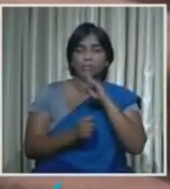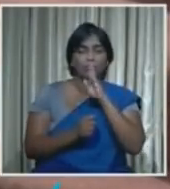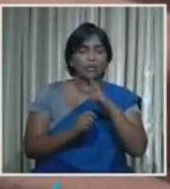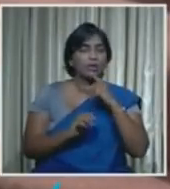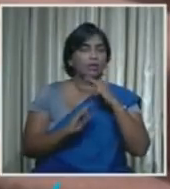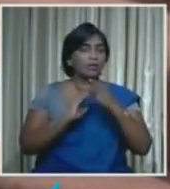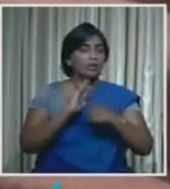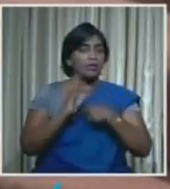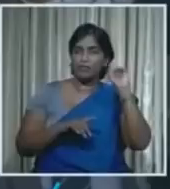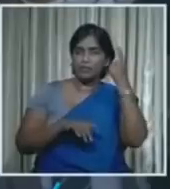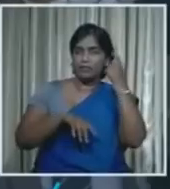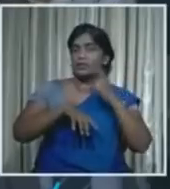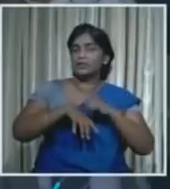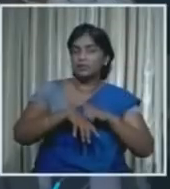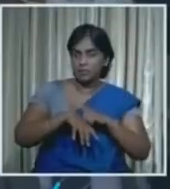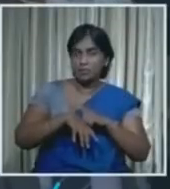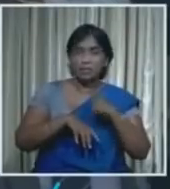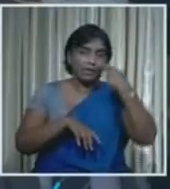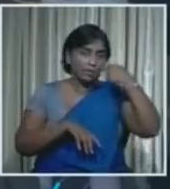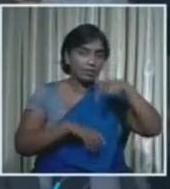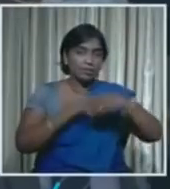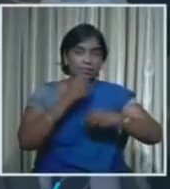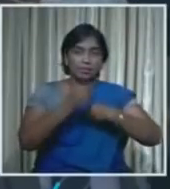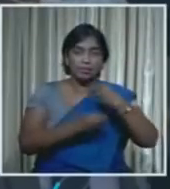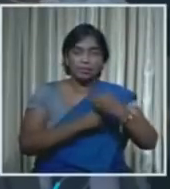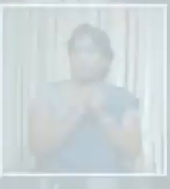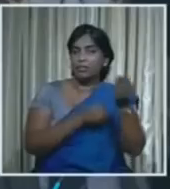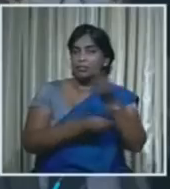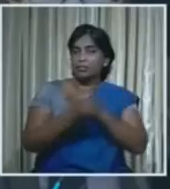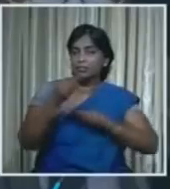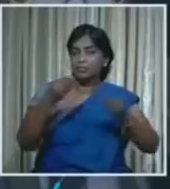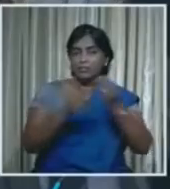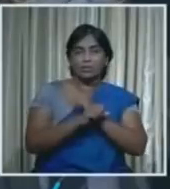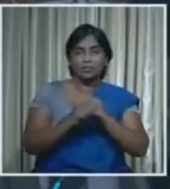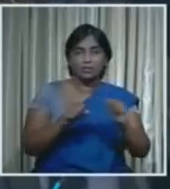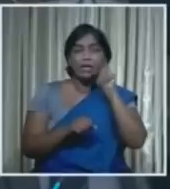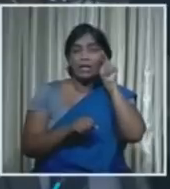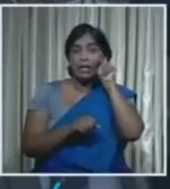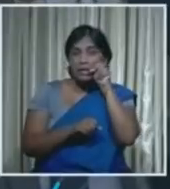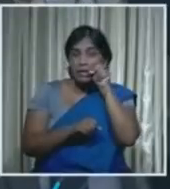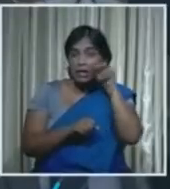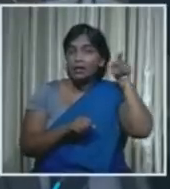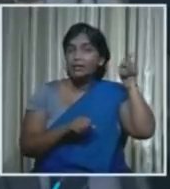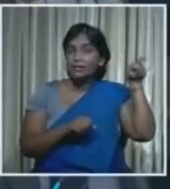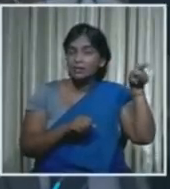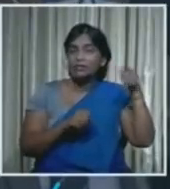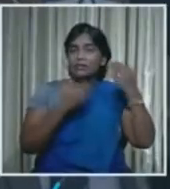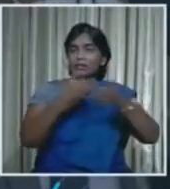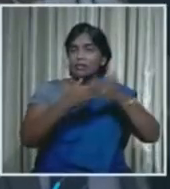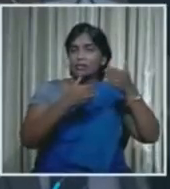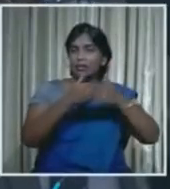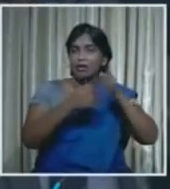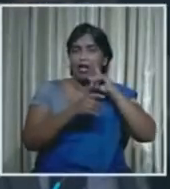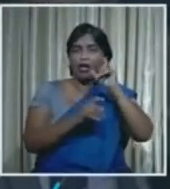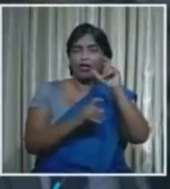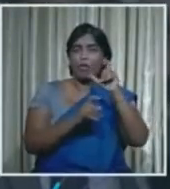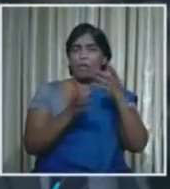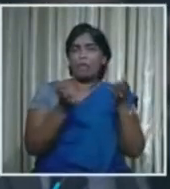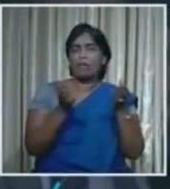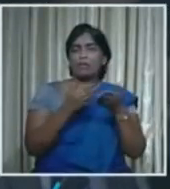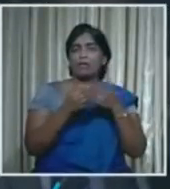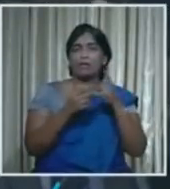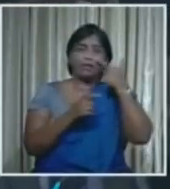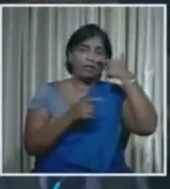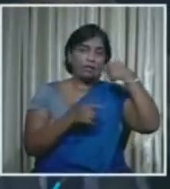ජාතිය නිදහස් කරන්න පියා වෙන්නේ තෙල් ව්‍යාපාරේ කිසි දවසක් නොකර නයිජීරියාවේ ඉන්න ඉඳිකිරීම් ශේෂ්ත්‍රේ ඉන්න කම්පනියකට තෙල් පේන